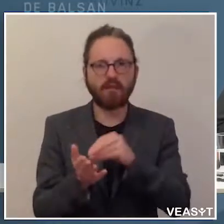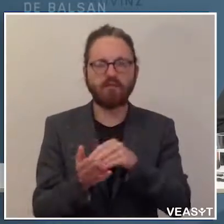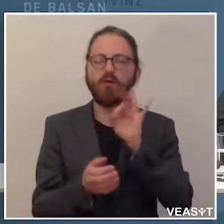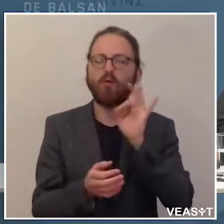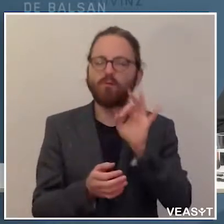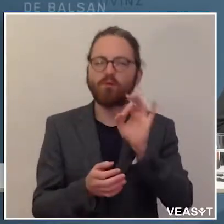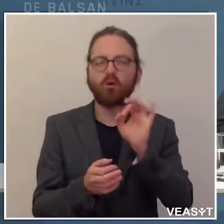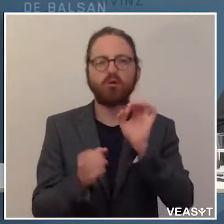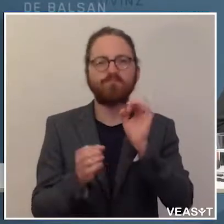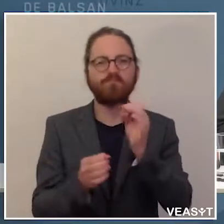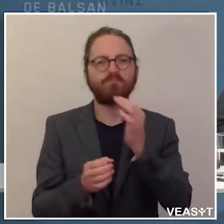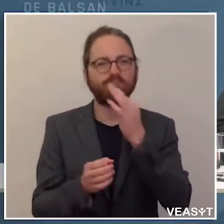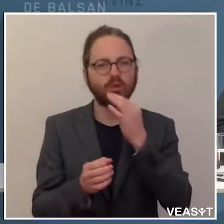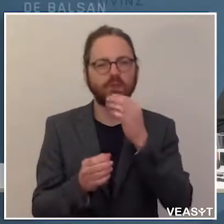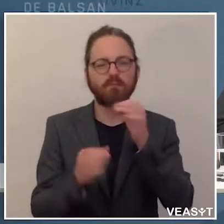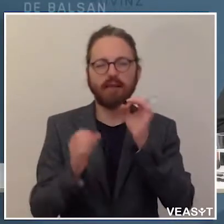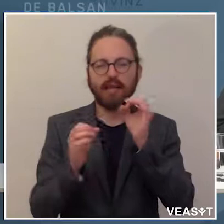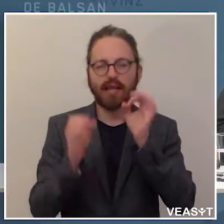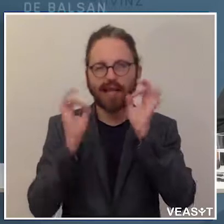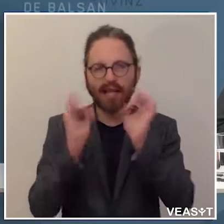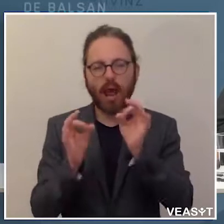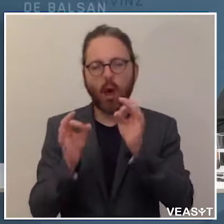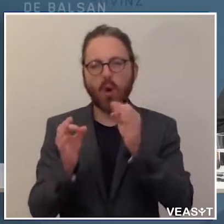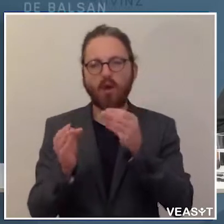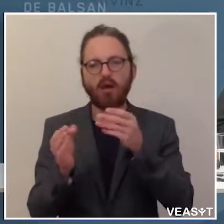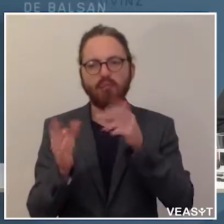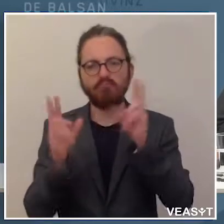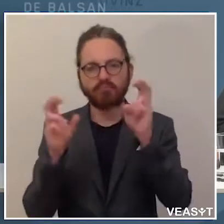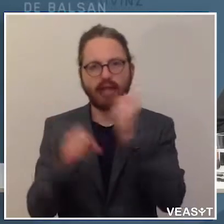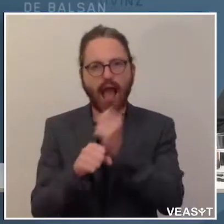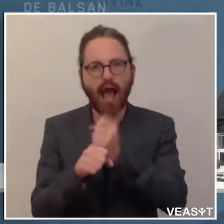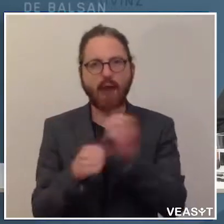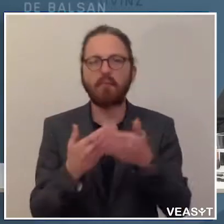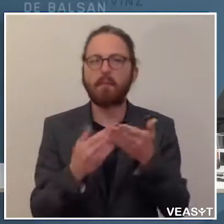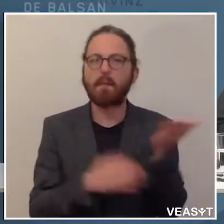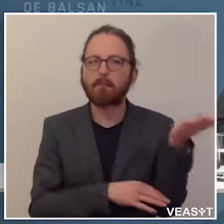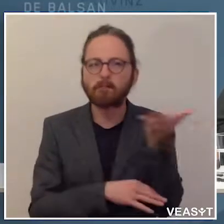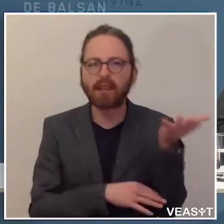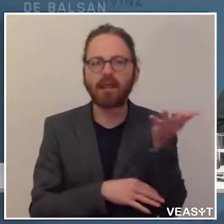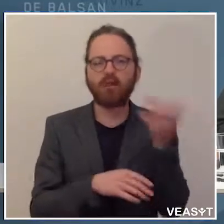specifici sintetica di pechino spera